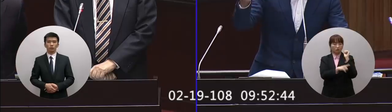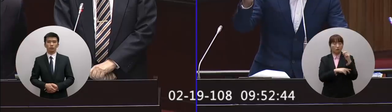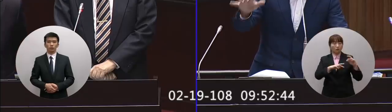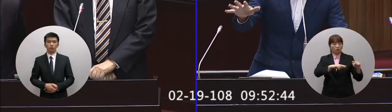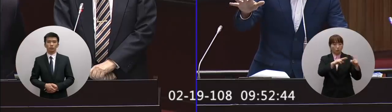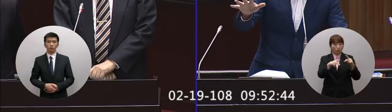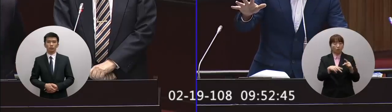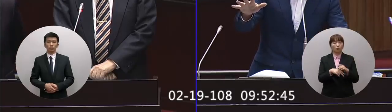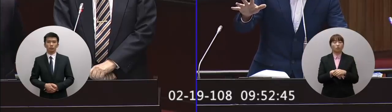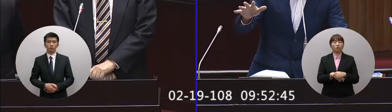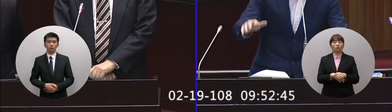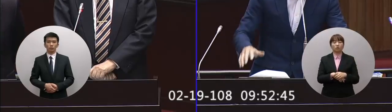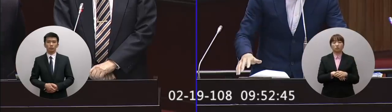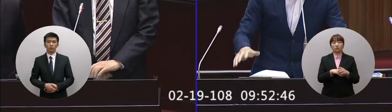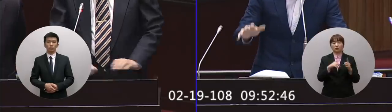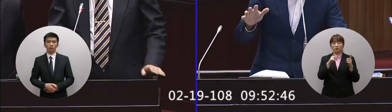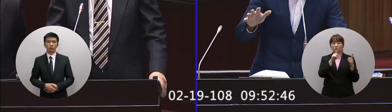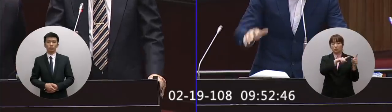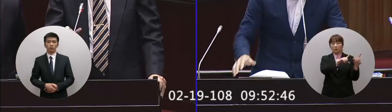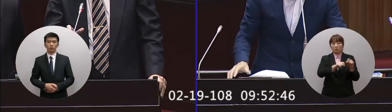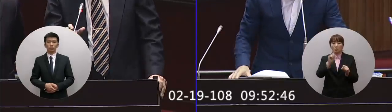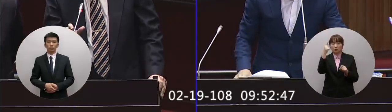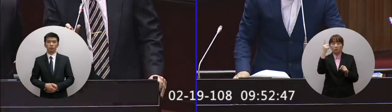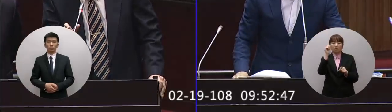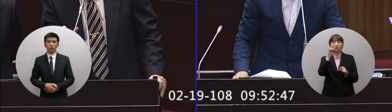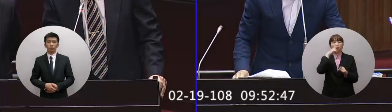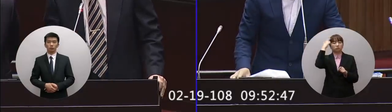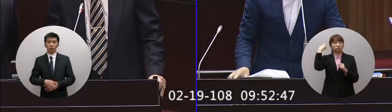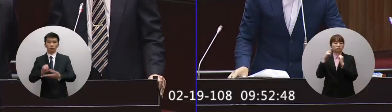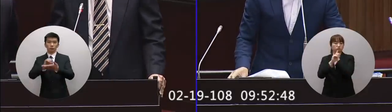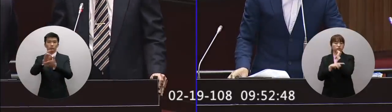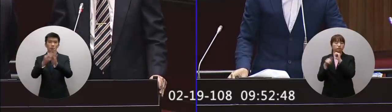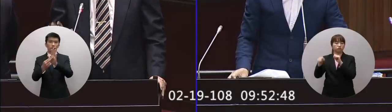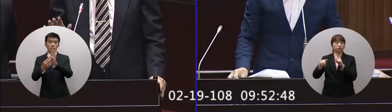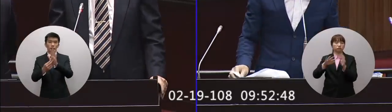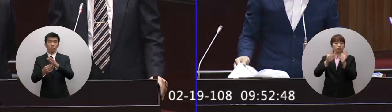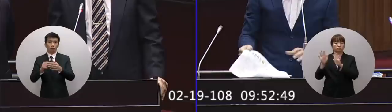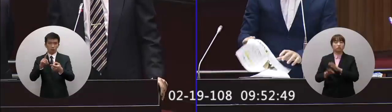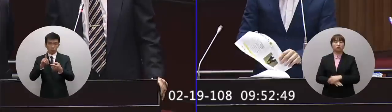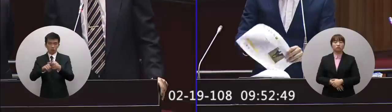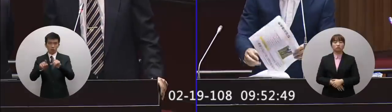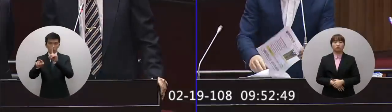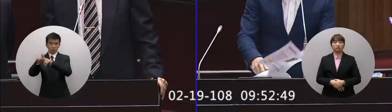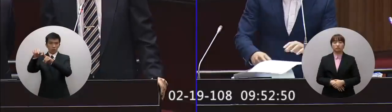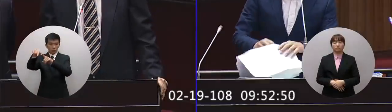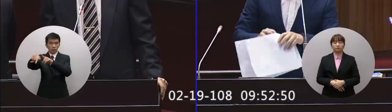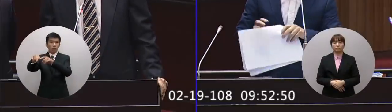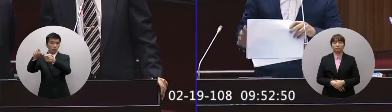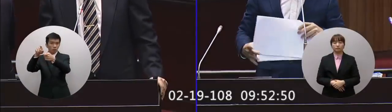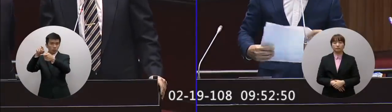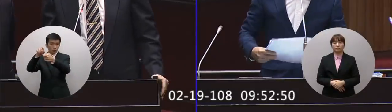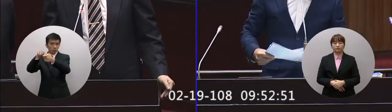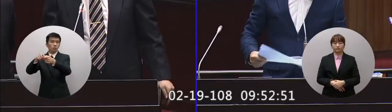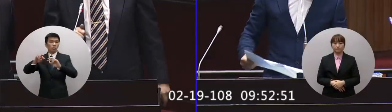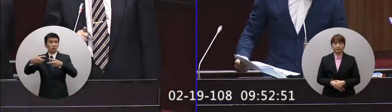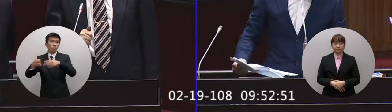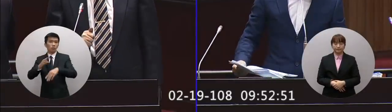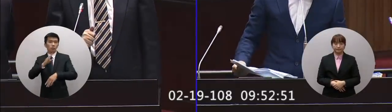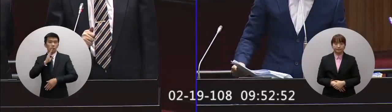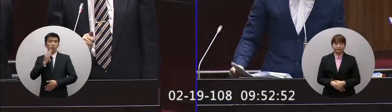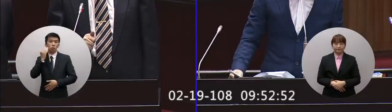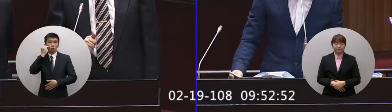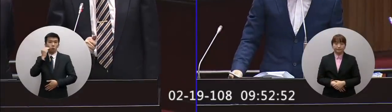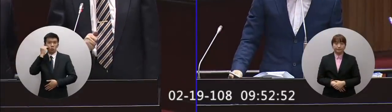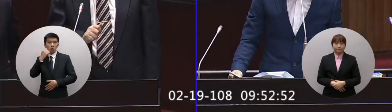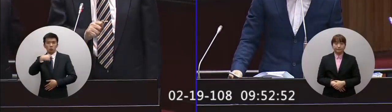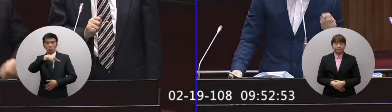那是不是应该依照修宪的门槛？ 我想请问你们，跟委员报告，确实是往这个方向去走。就第一个，如果你要去